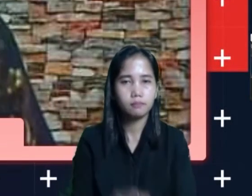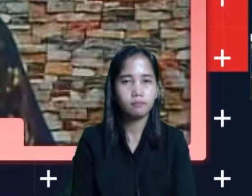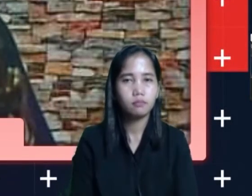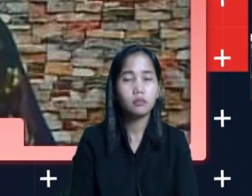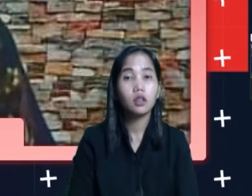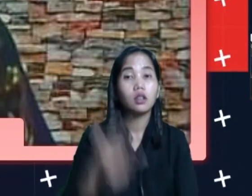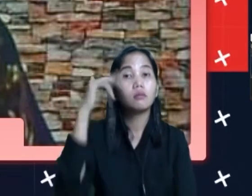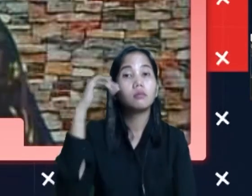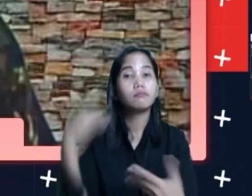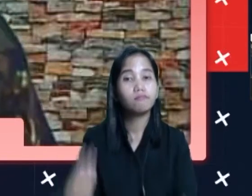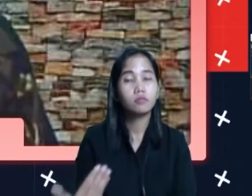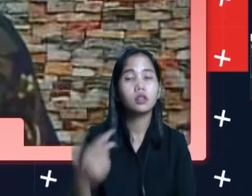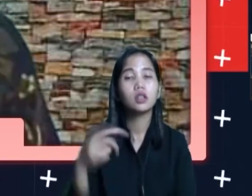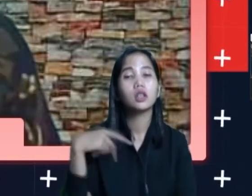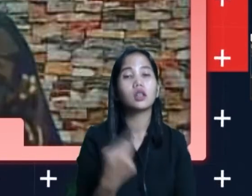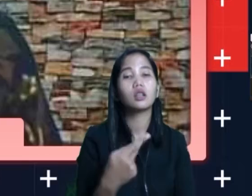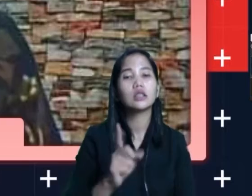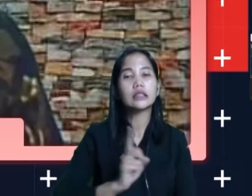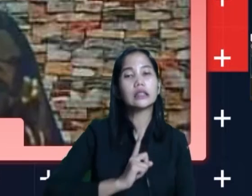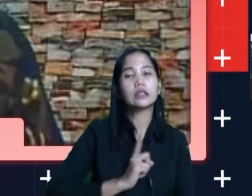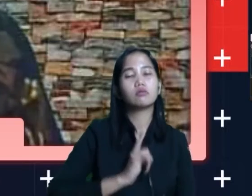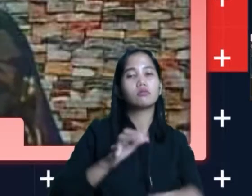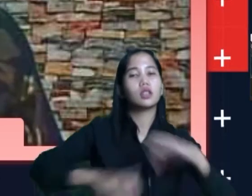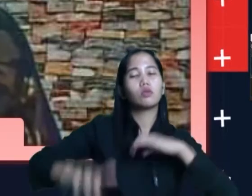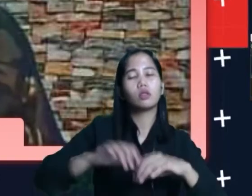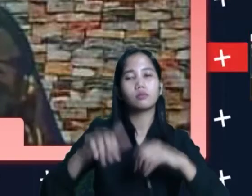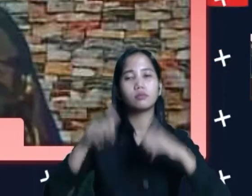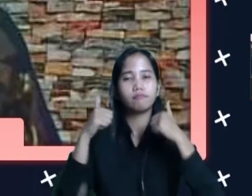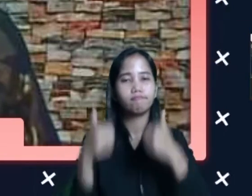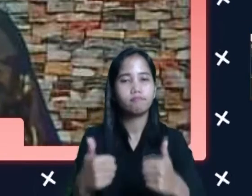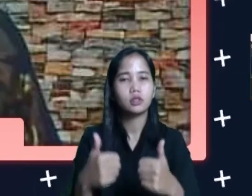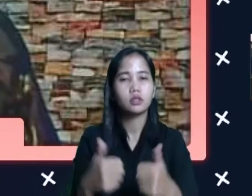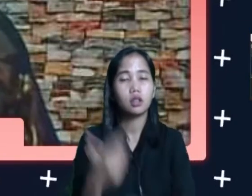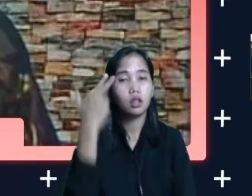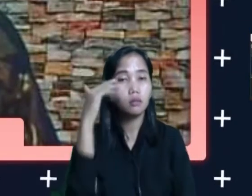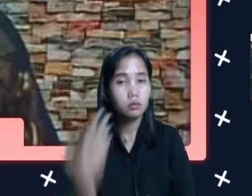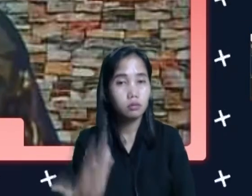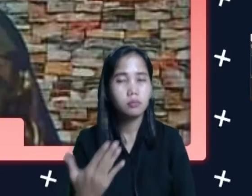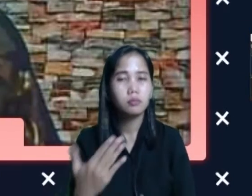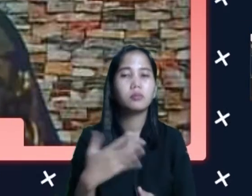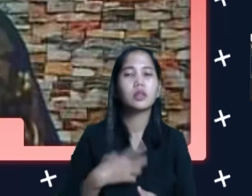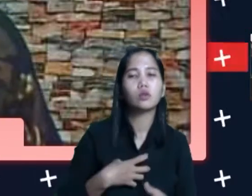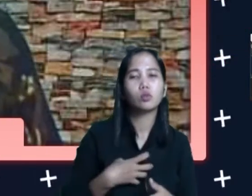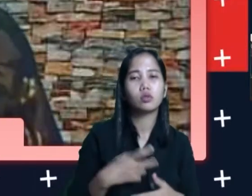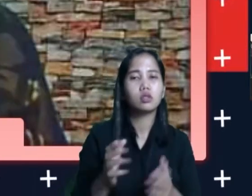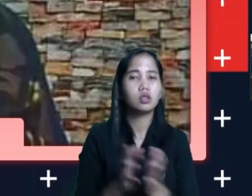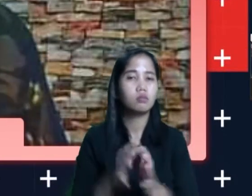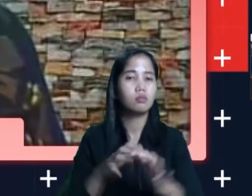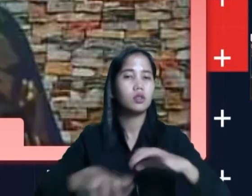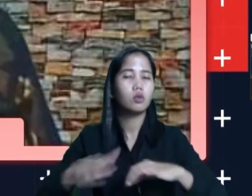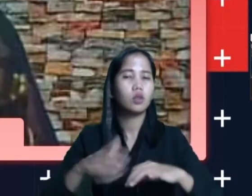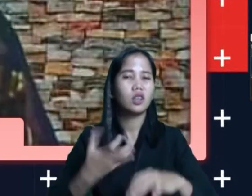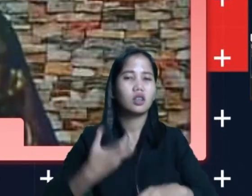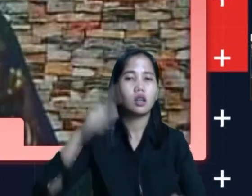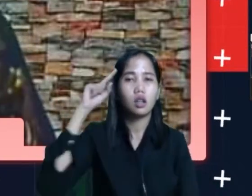melakukan kehendak Allah, maka hanya oleh kasih karunia Allah saja kita